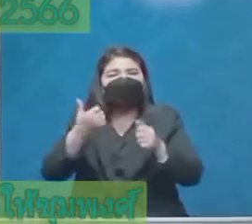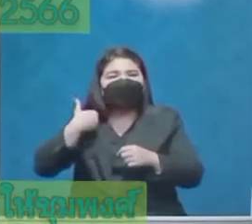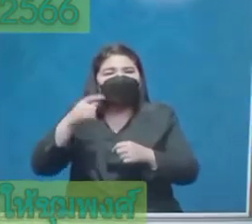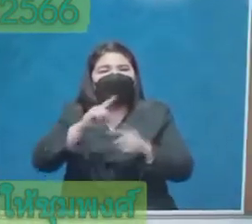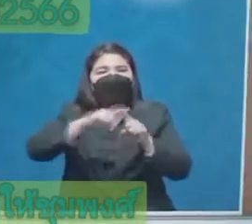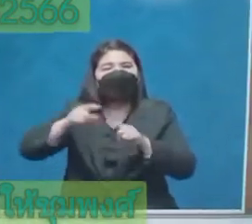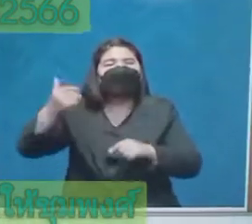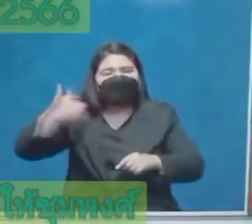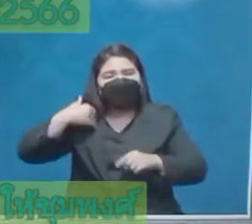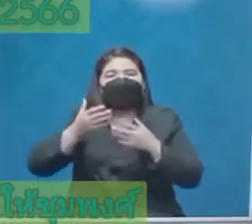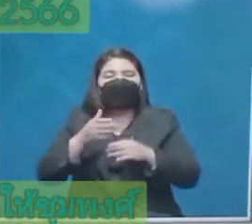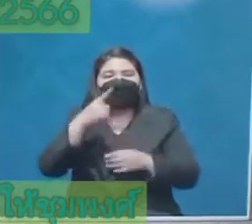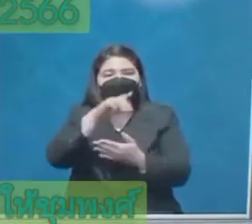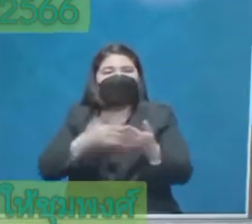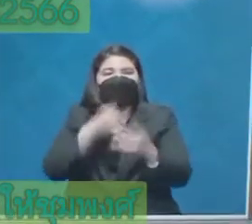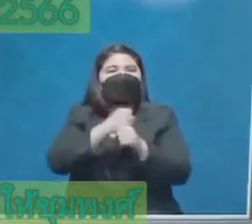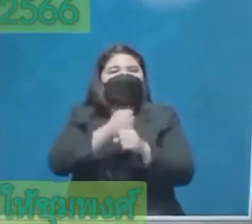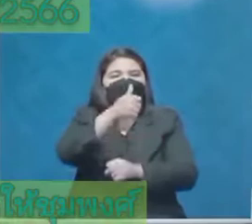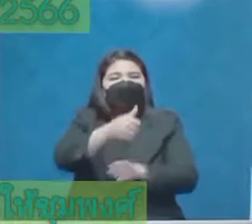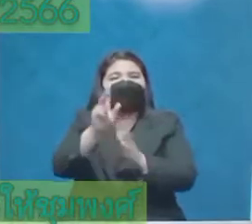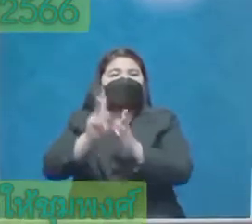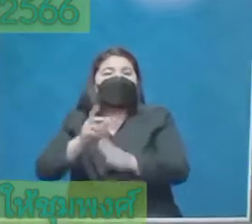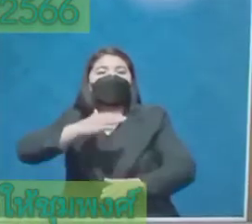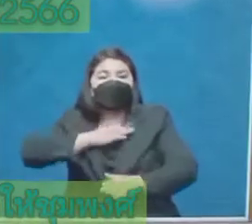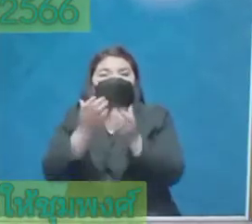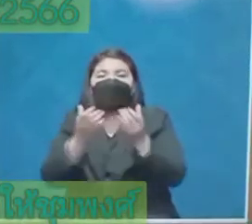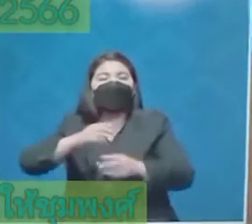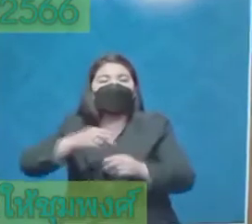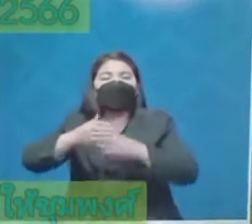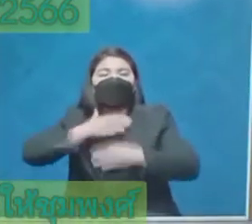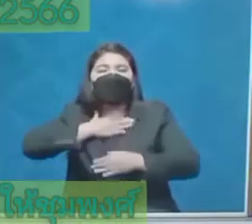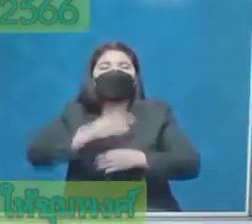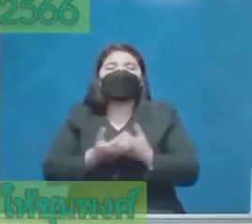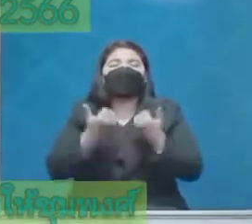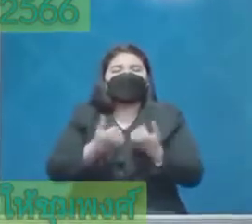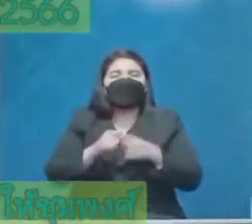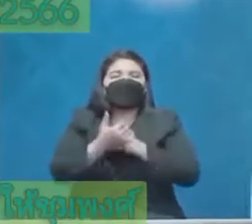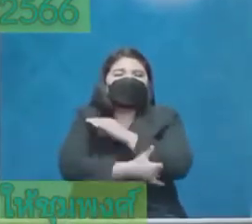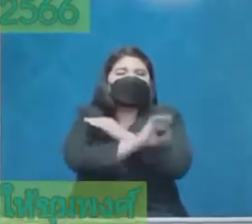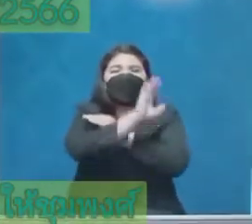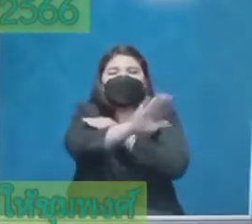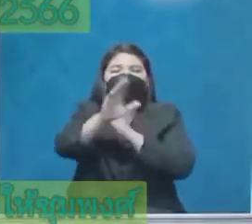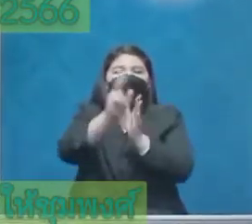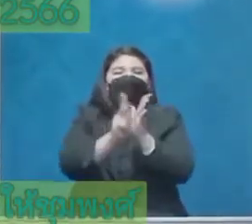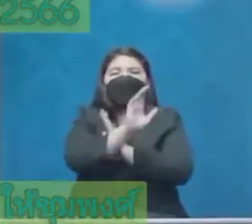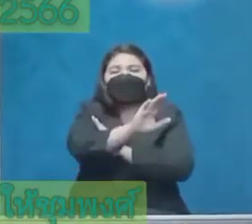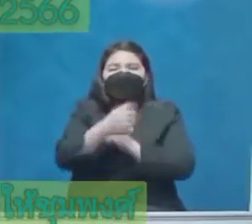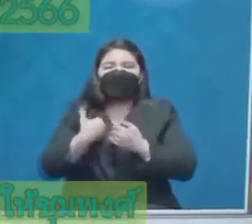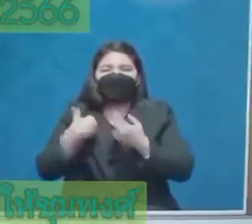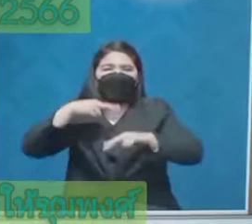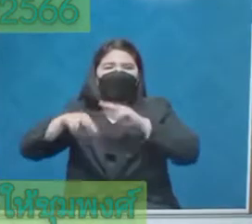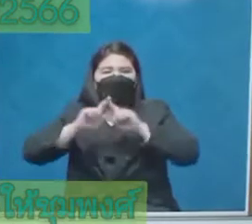หลายเรื่องเราทำได้เพราะเราคือกฎหมายของเราหรือรัฐธรรมนูญของเราหลายประเทศเขาก็ทำตามรัฐธรรมนูญของเขากฎหมายของเขาแต่ระบบการปกครองที่มันต่